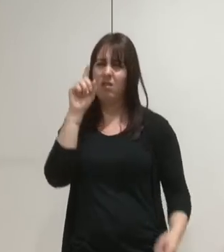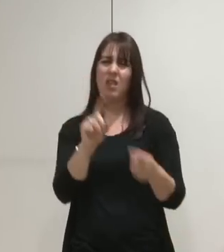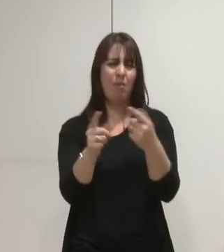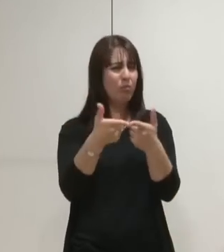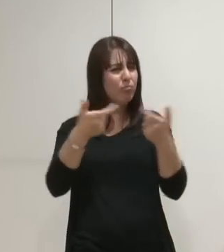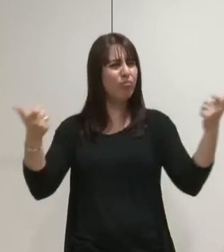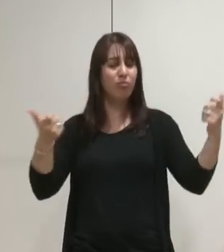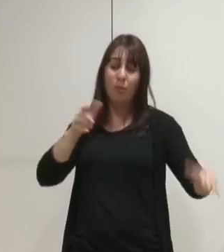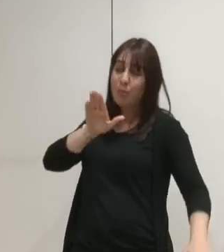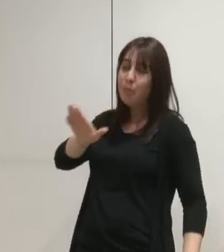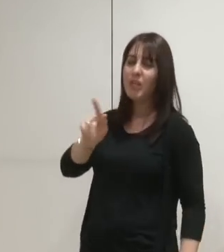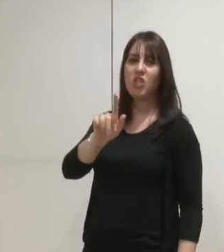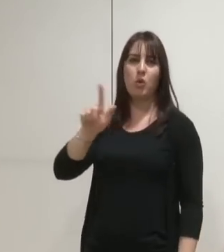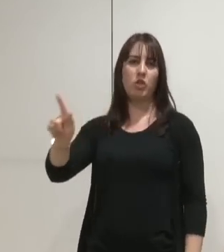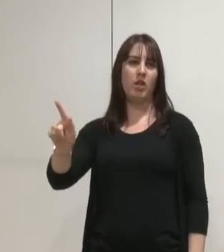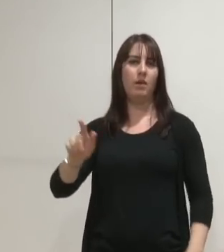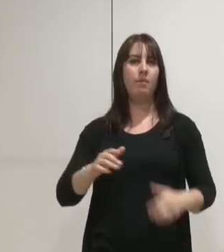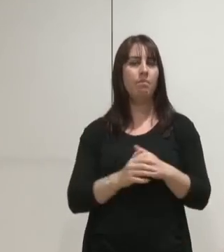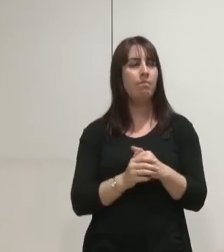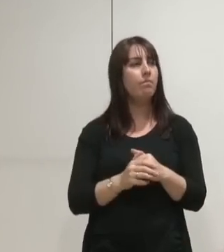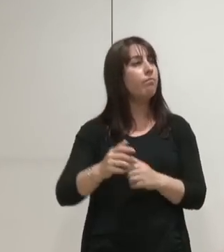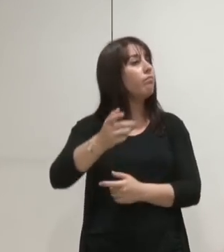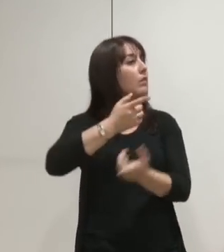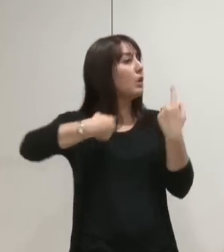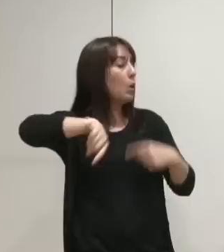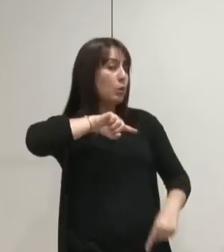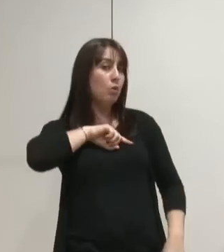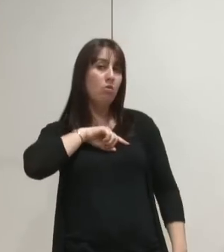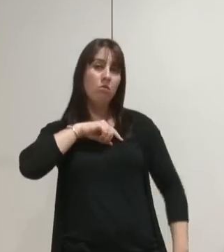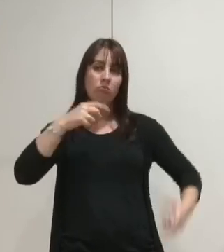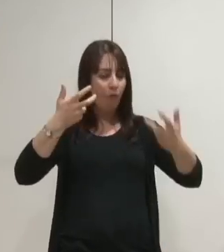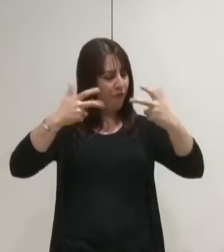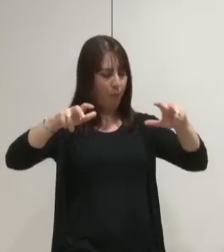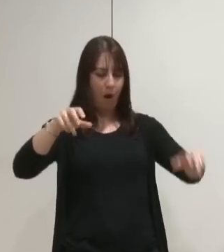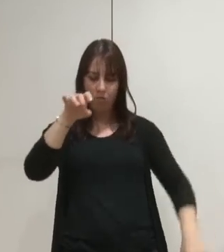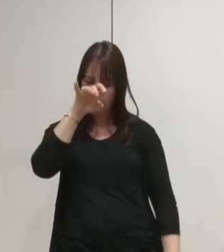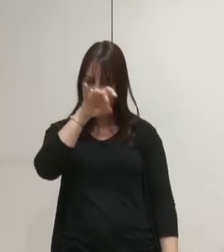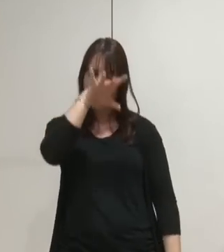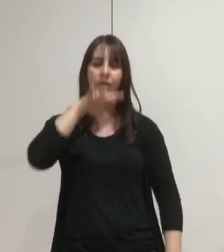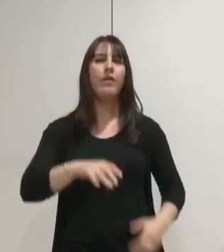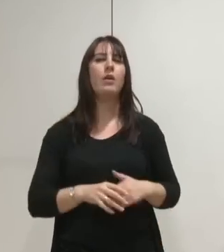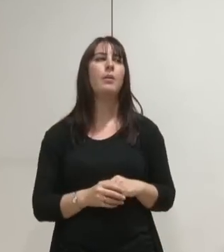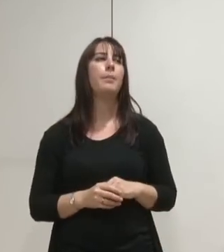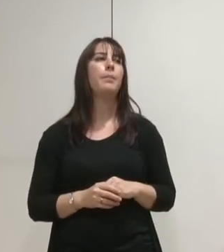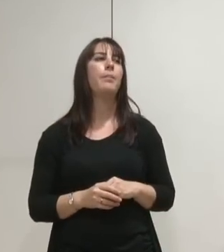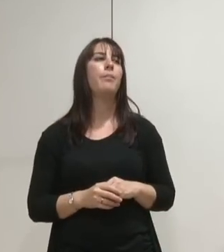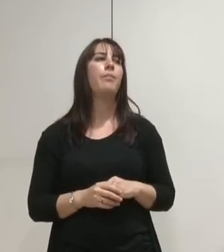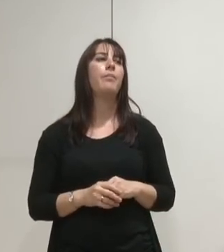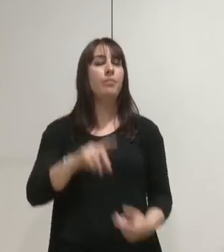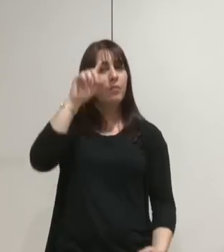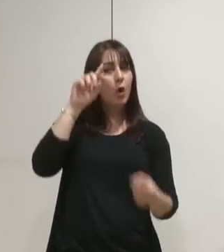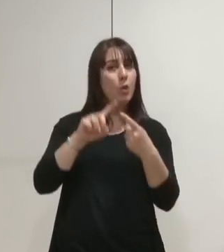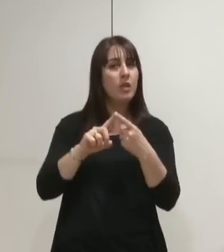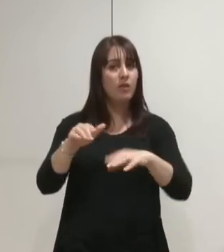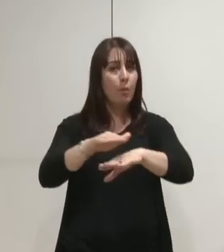GEG en ce qui nous concerne nous nous y refusons il s'agit donc de donner le signal d'une politique